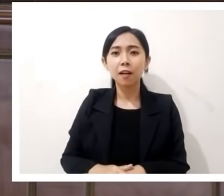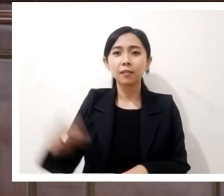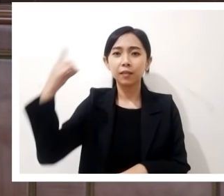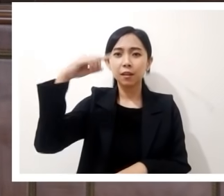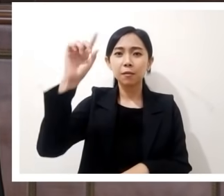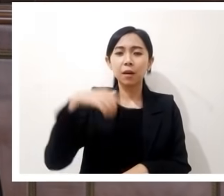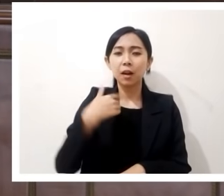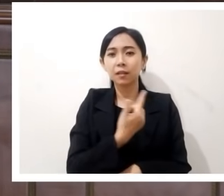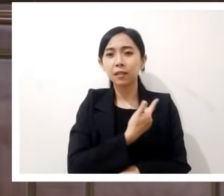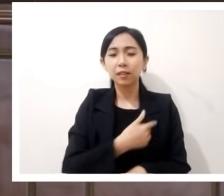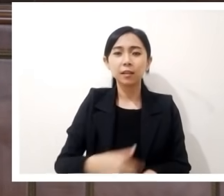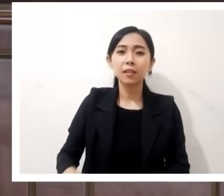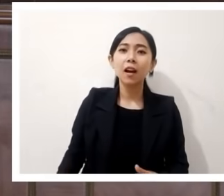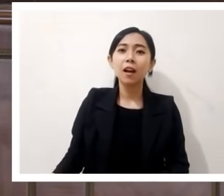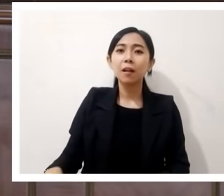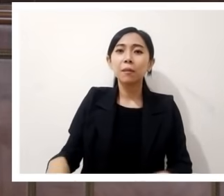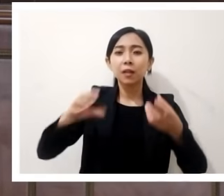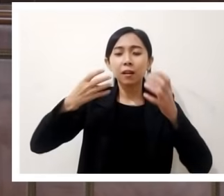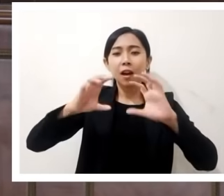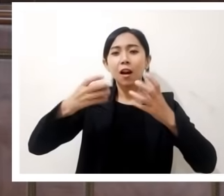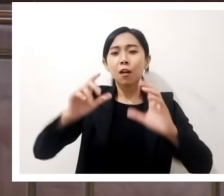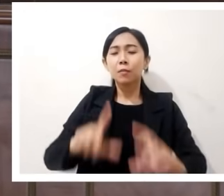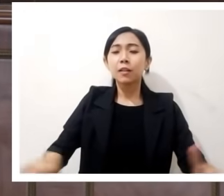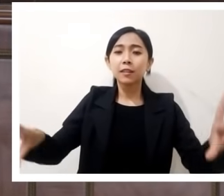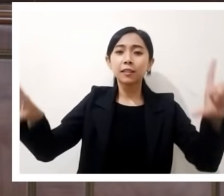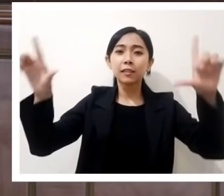melakukan bagi kita perkara